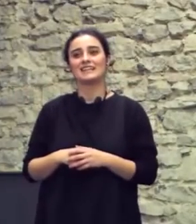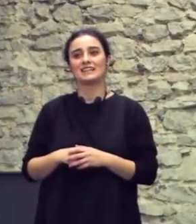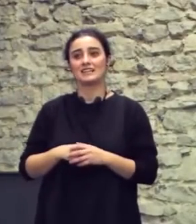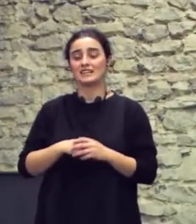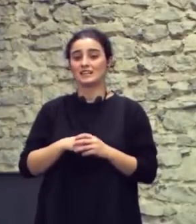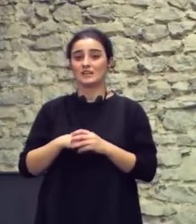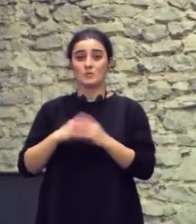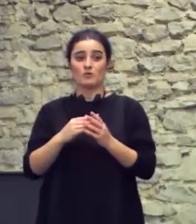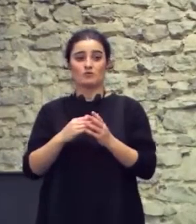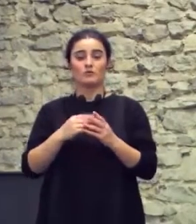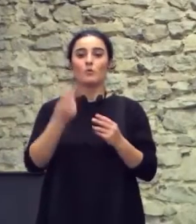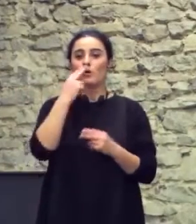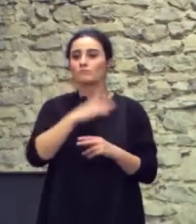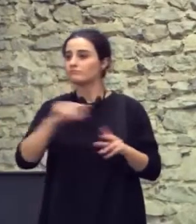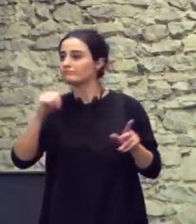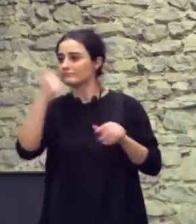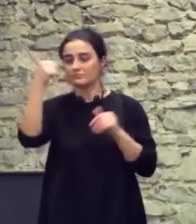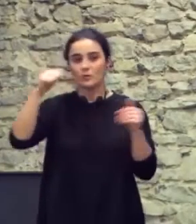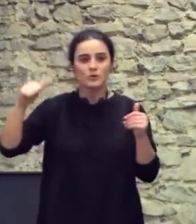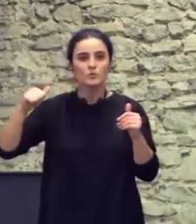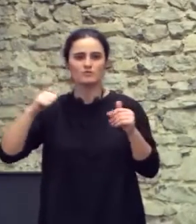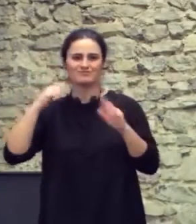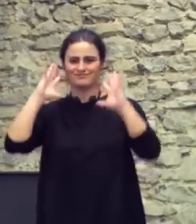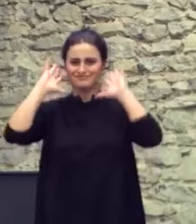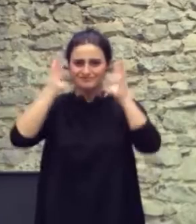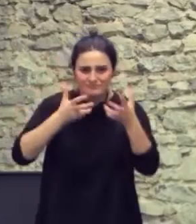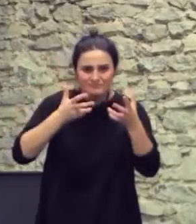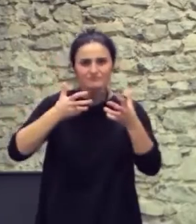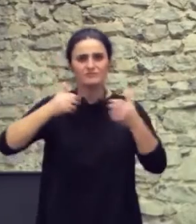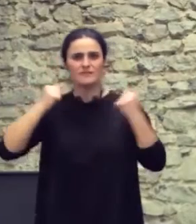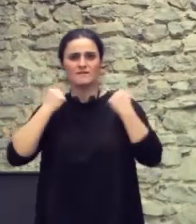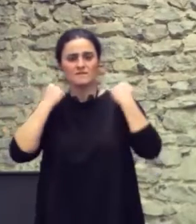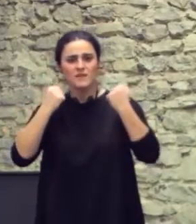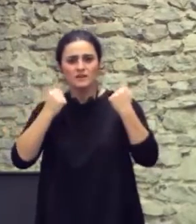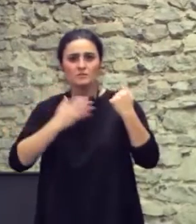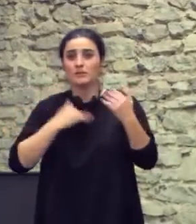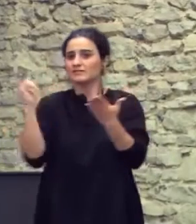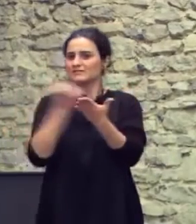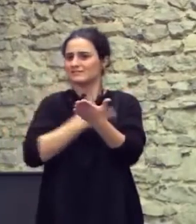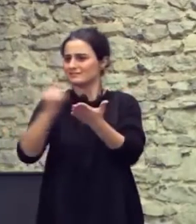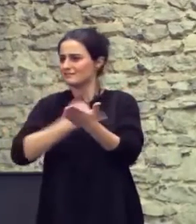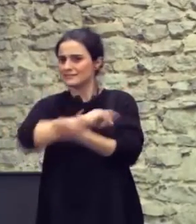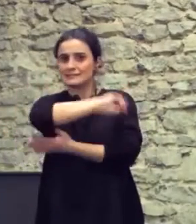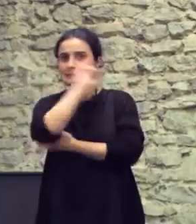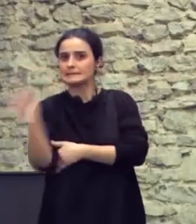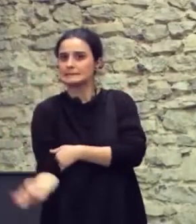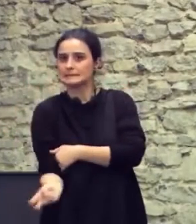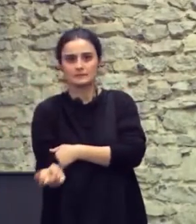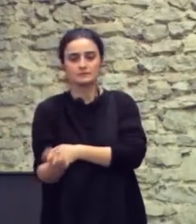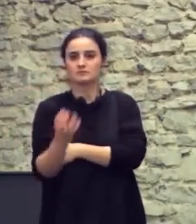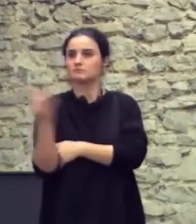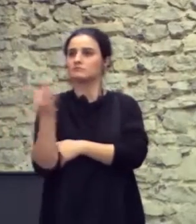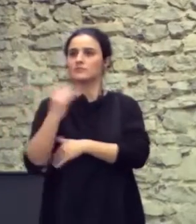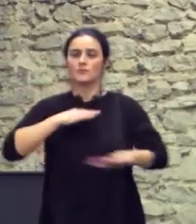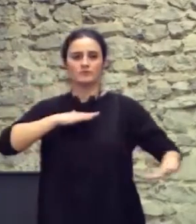berdinen arteko agresibitateak, indarkeriak, edozein motatakoa izan da ere, mugierazi behar